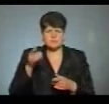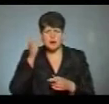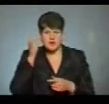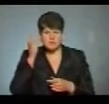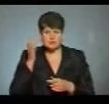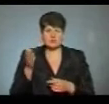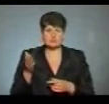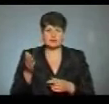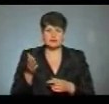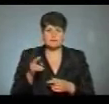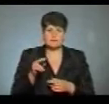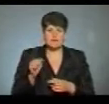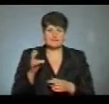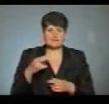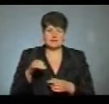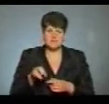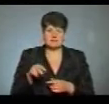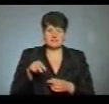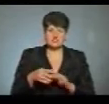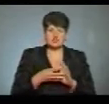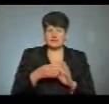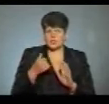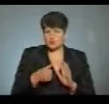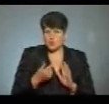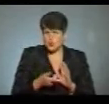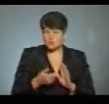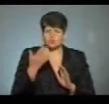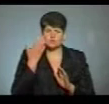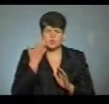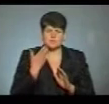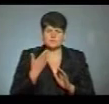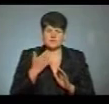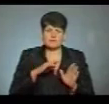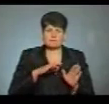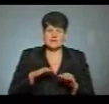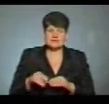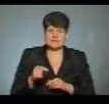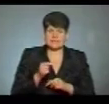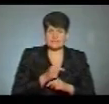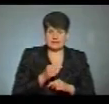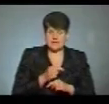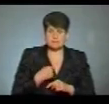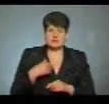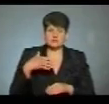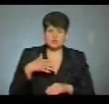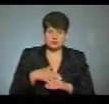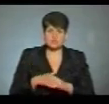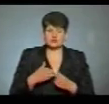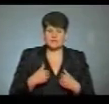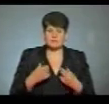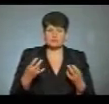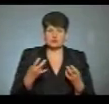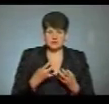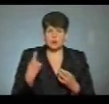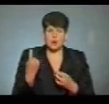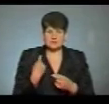пригадуючи пандемію, яка була в 2009 році, коли після неї ми зрозуміли, що нам потрібна обласна